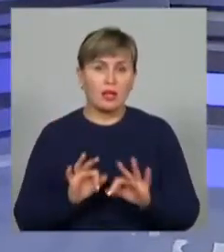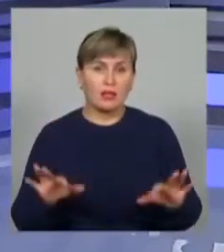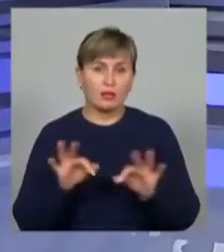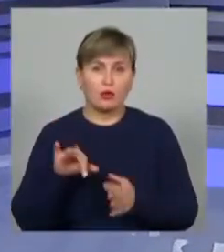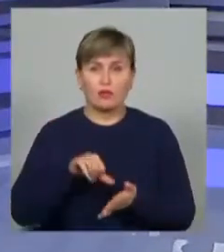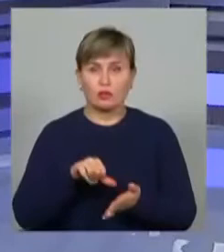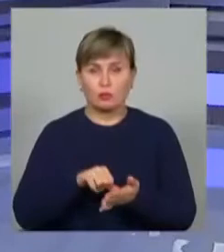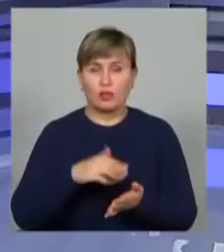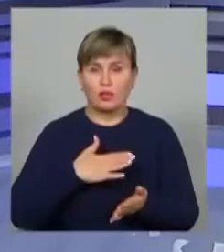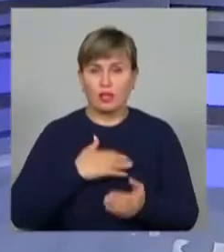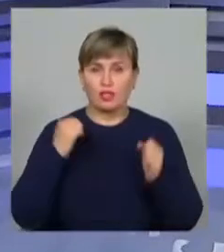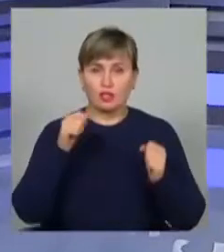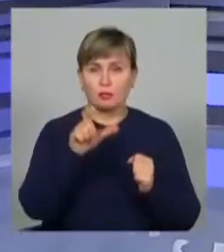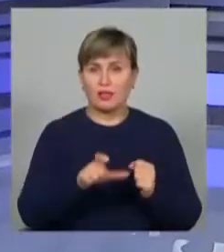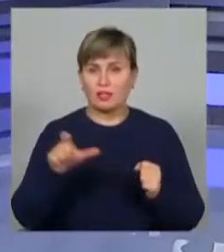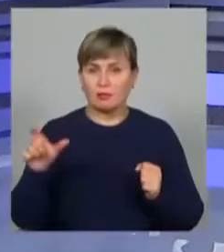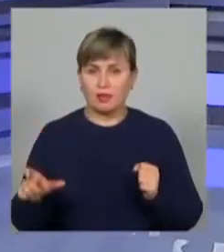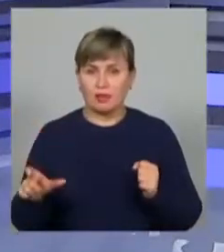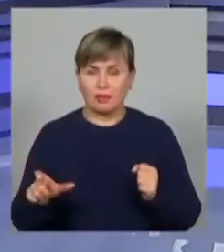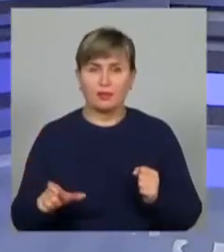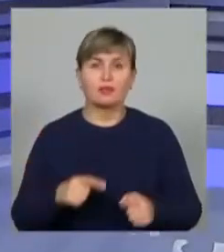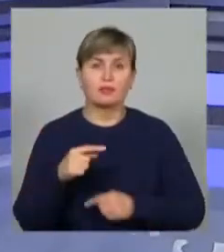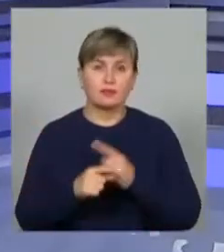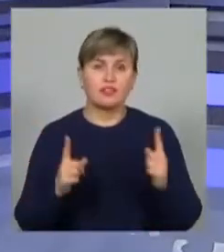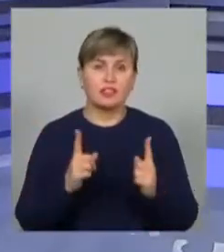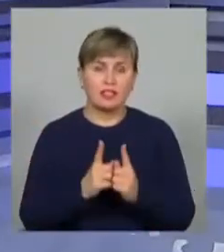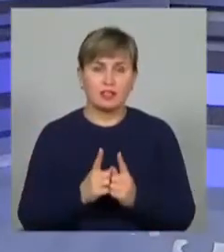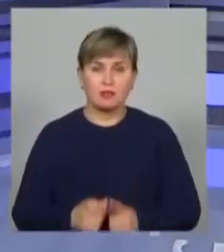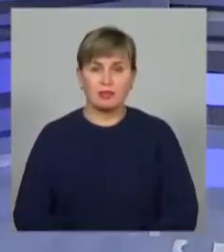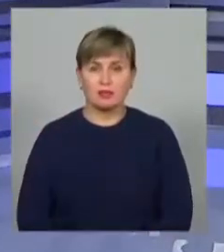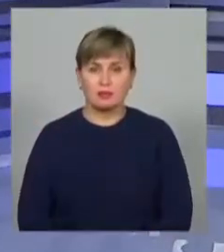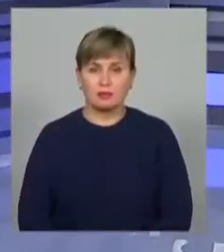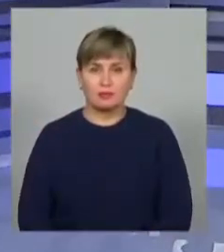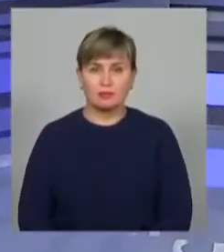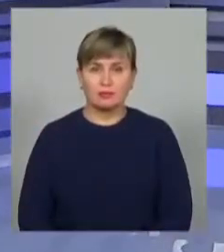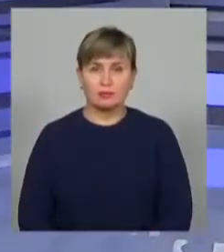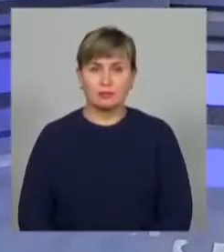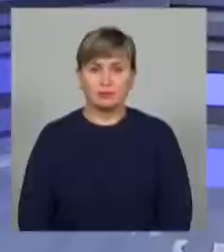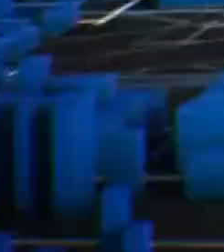выступлениях наших спортсменов. Я же с вами прощаюсь. Всего доброго. До свидания.